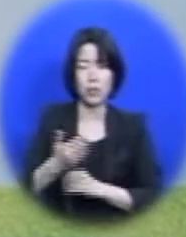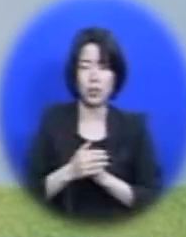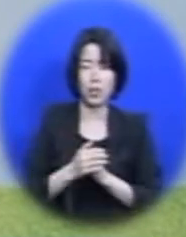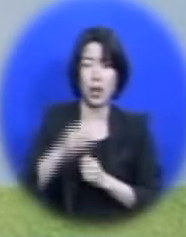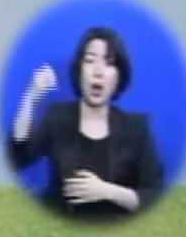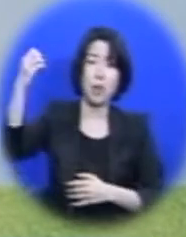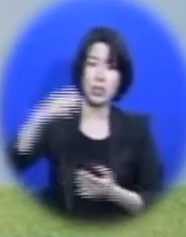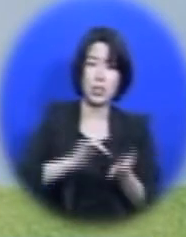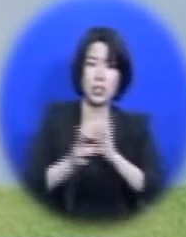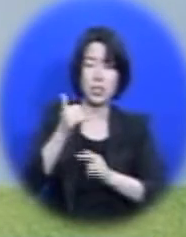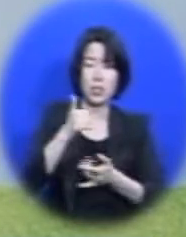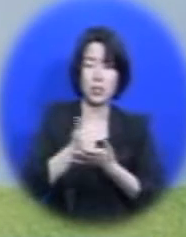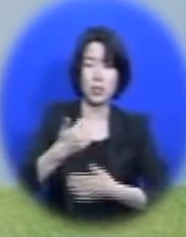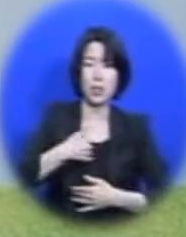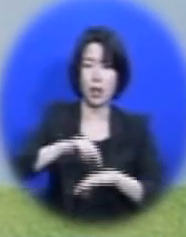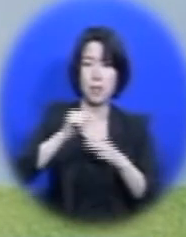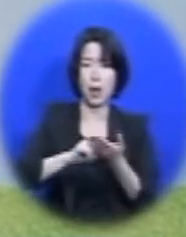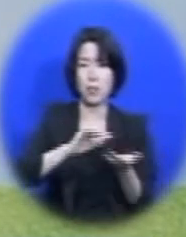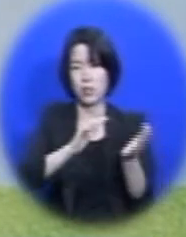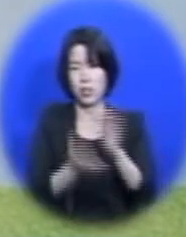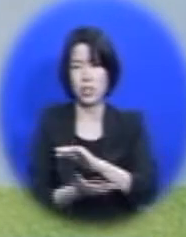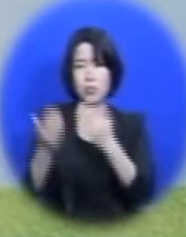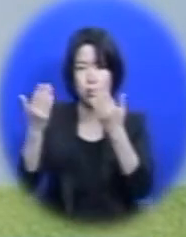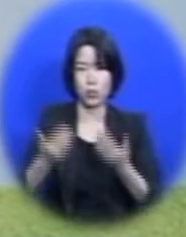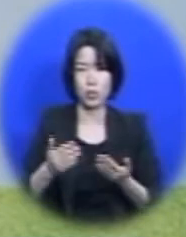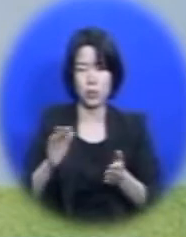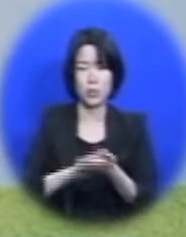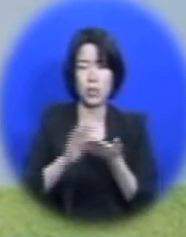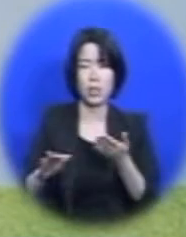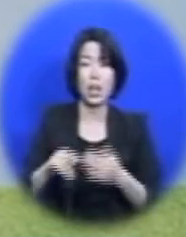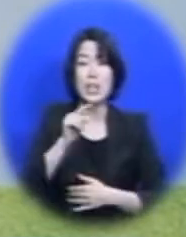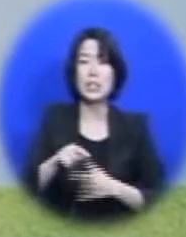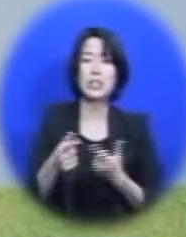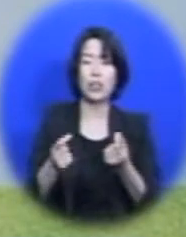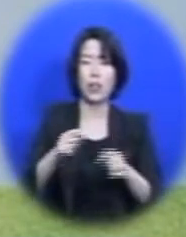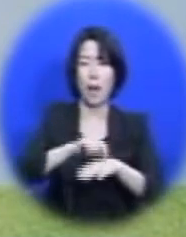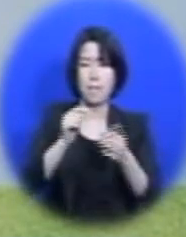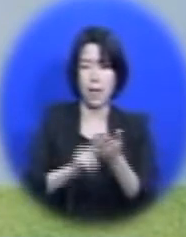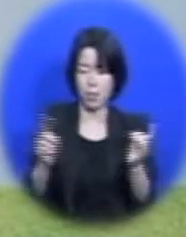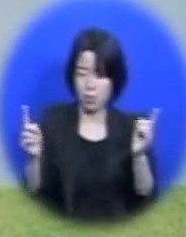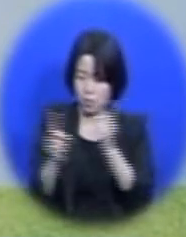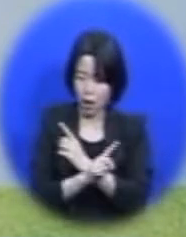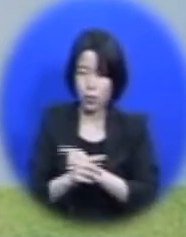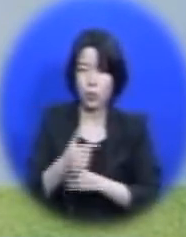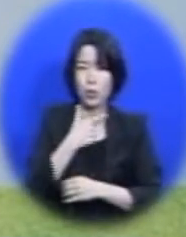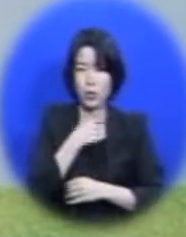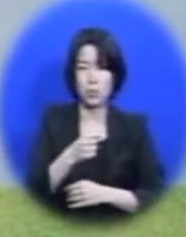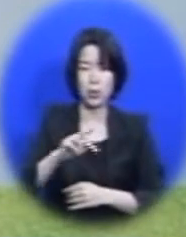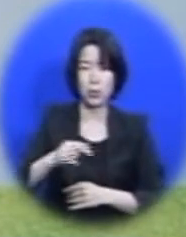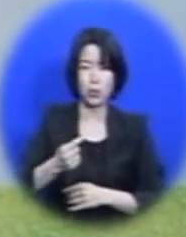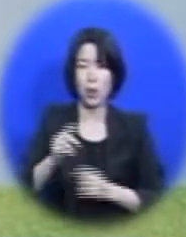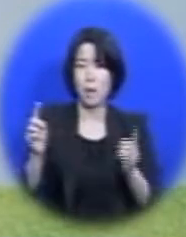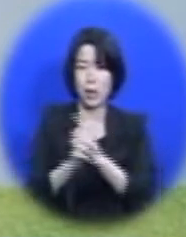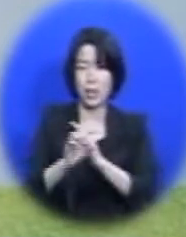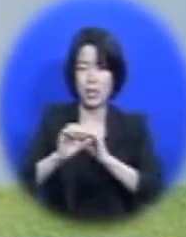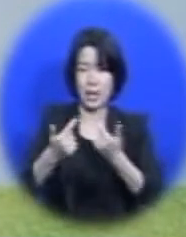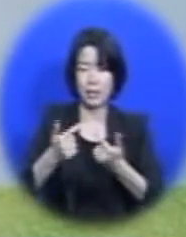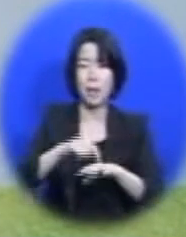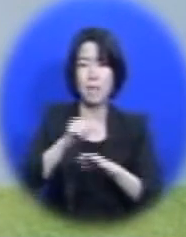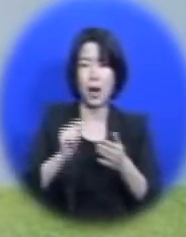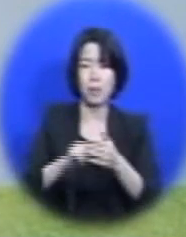빛이신 예수님이 내 마음을 뒤집어 놓습니다. 그렇게 마음을 바꾸려고 해도 바꿔지지 않는 마음이